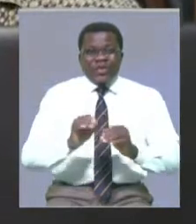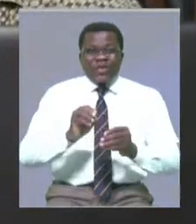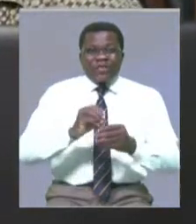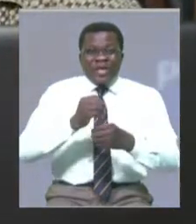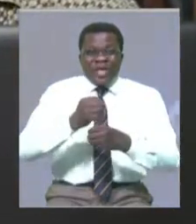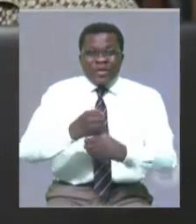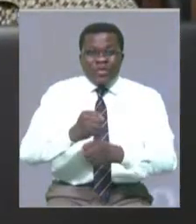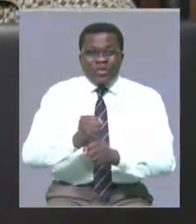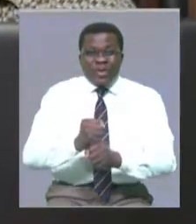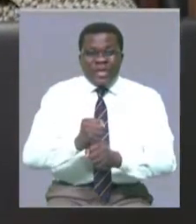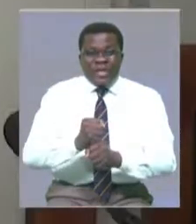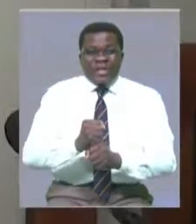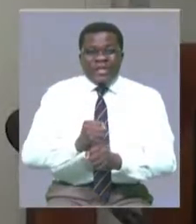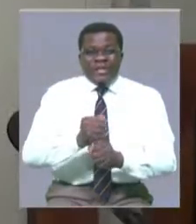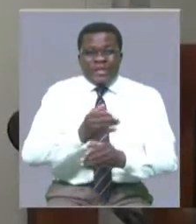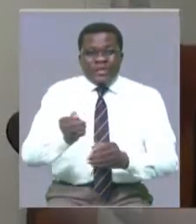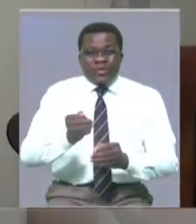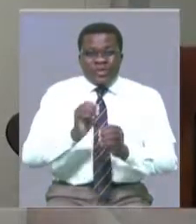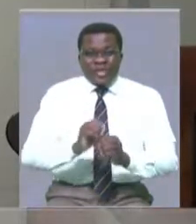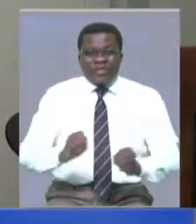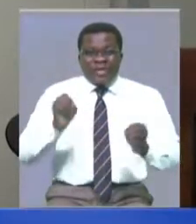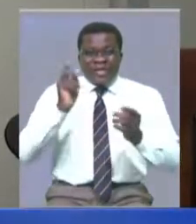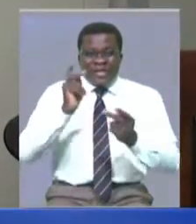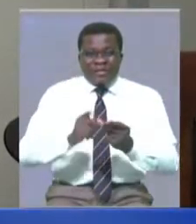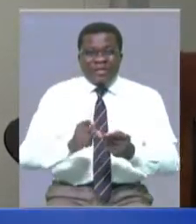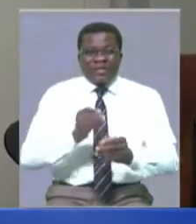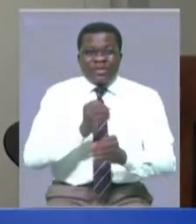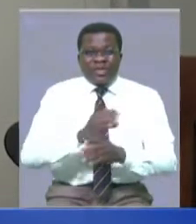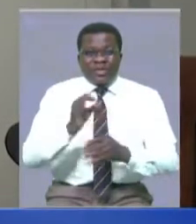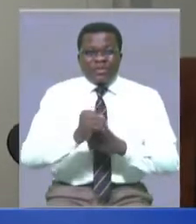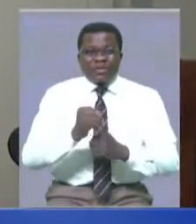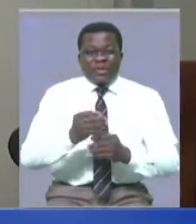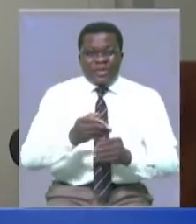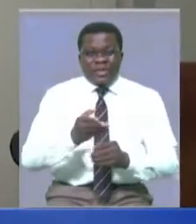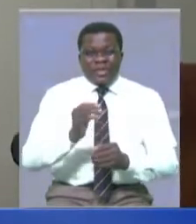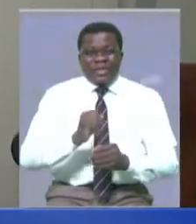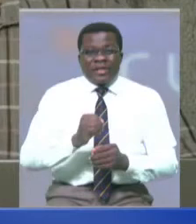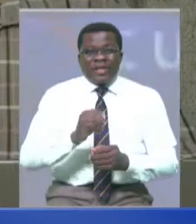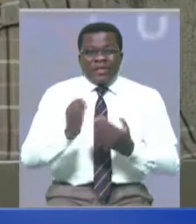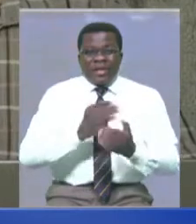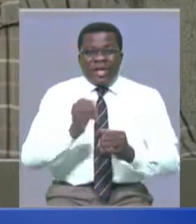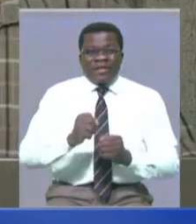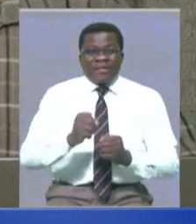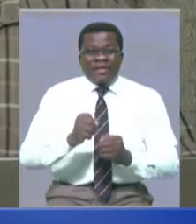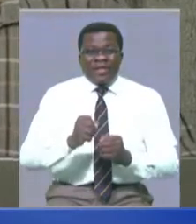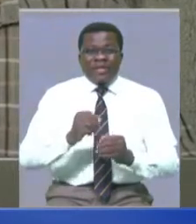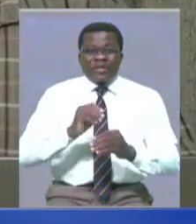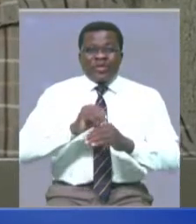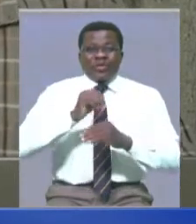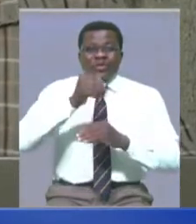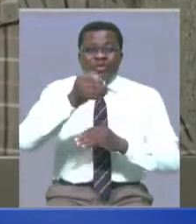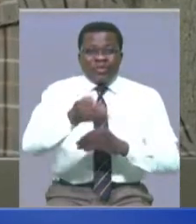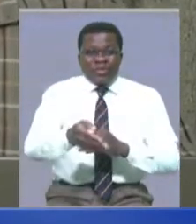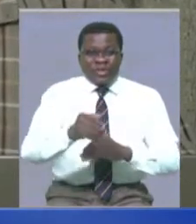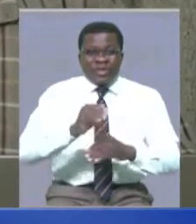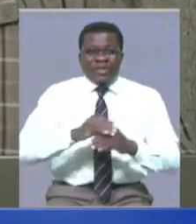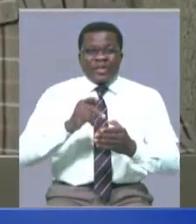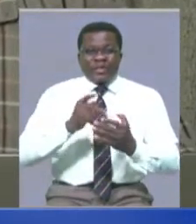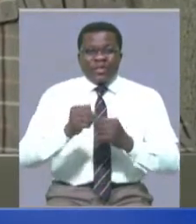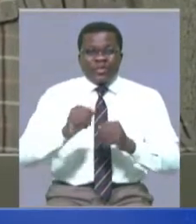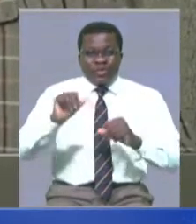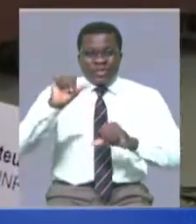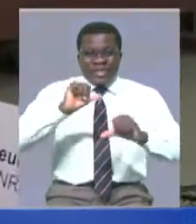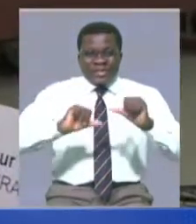point des acquis et d'évaluer l'efficacité du dispositif ASAP afin de se projeter sur le projet